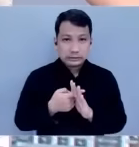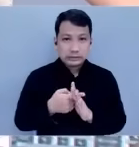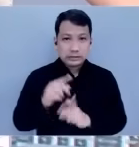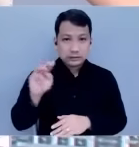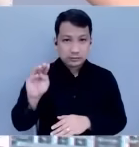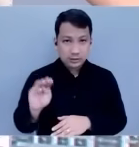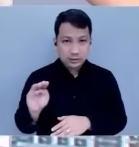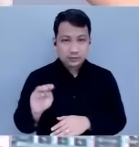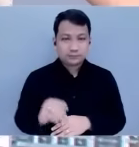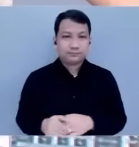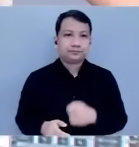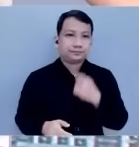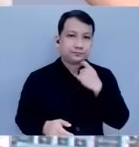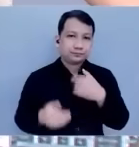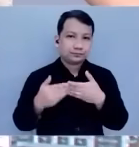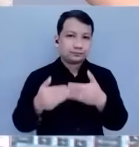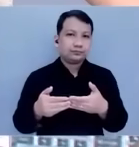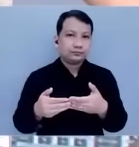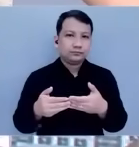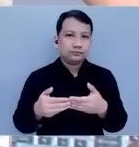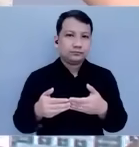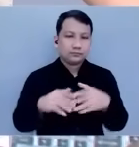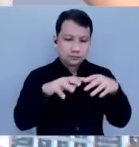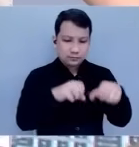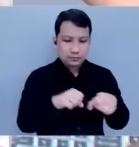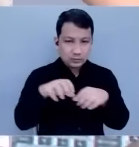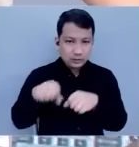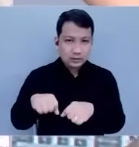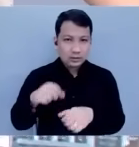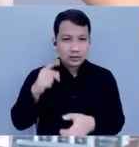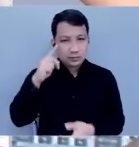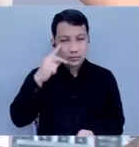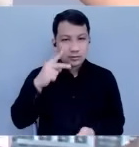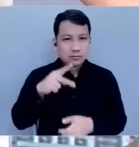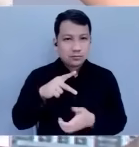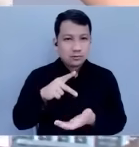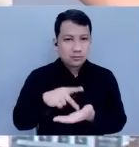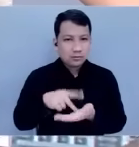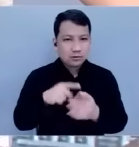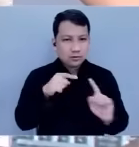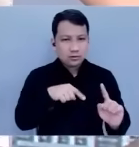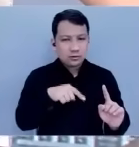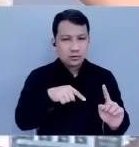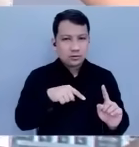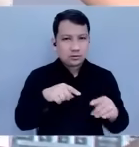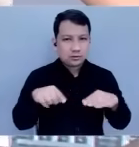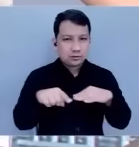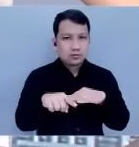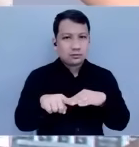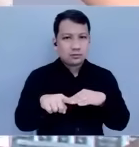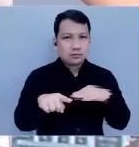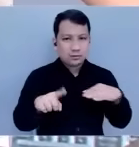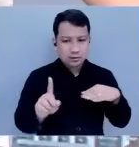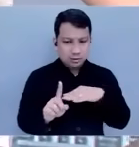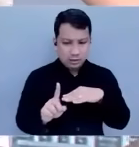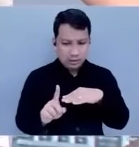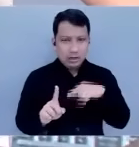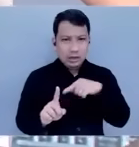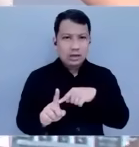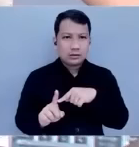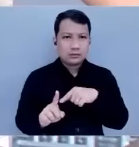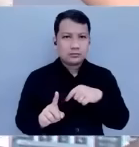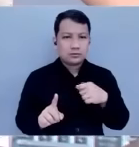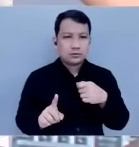Kanina, tuloy pa rin ang panghuhuli sa mga pasaway. Ang isang ang naharang muntik pang sagasaan ang